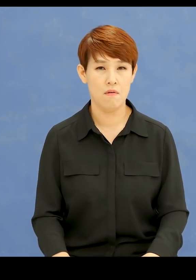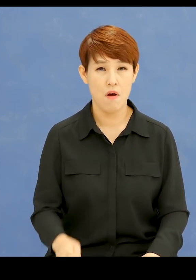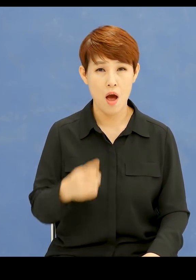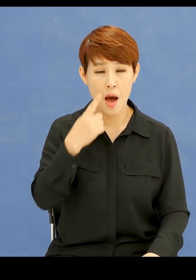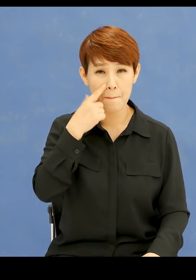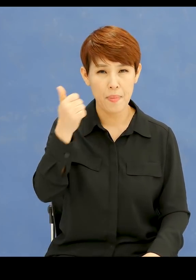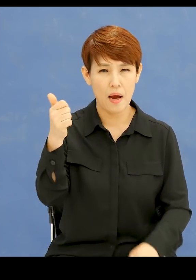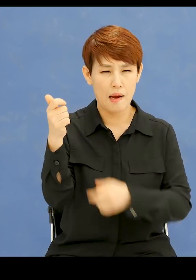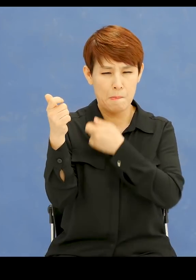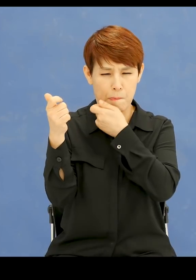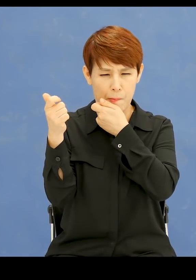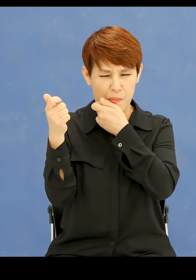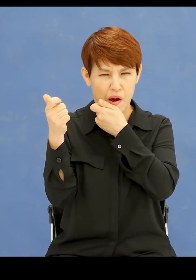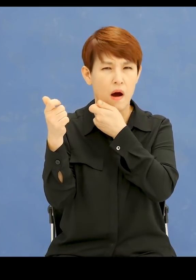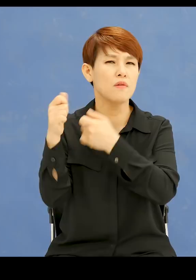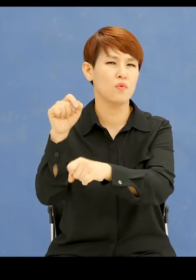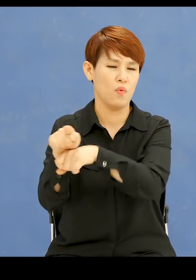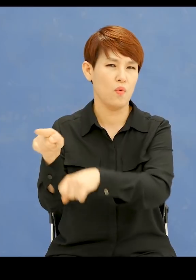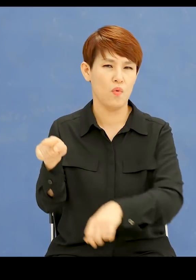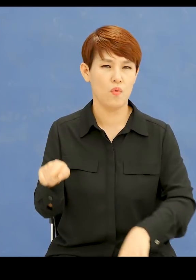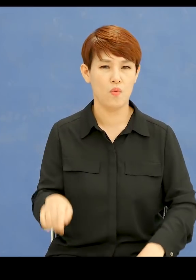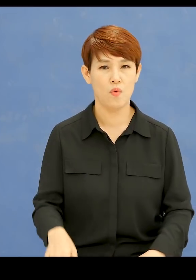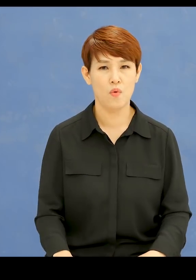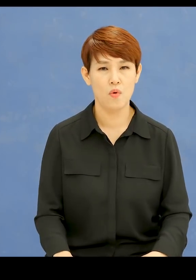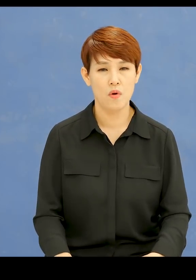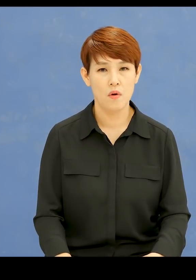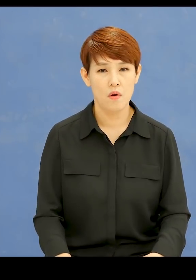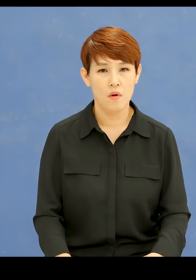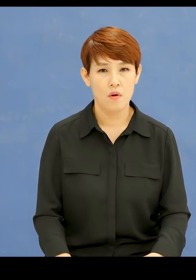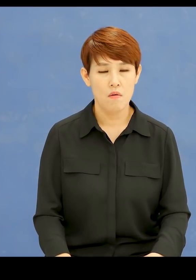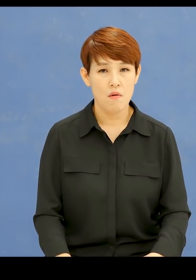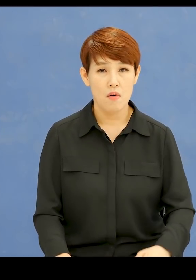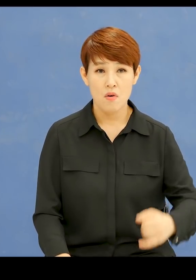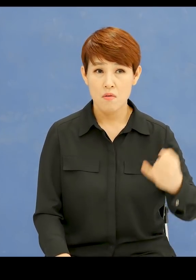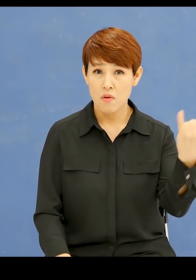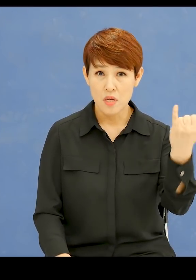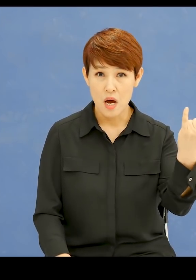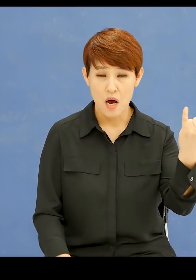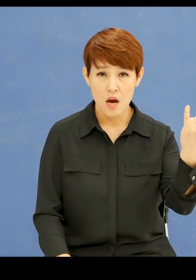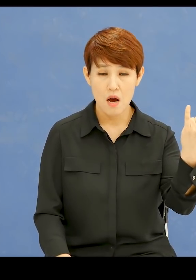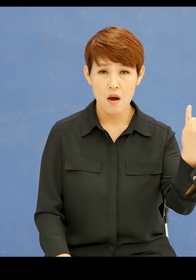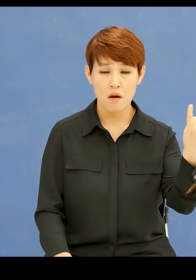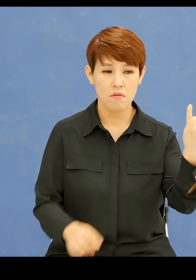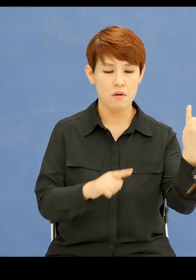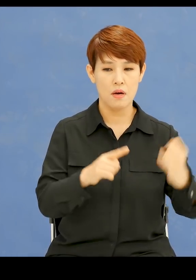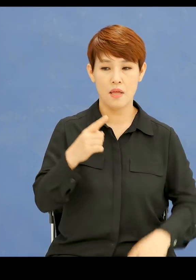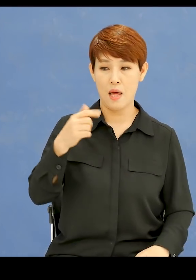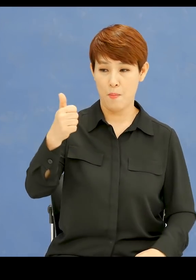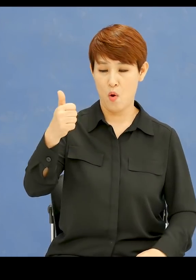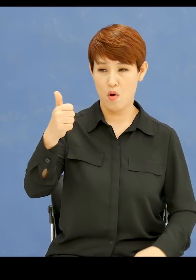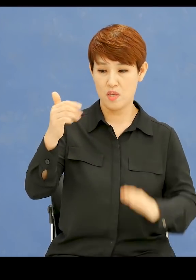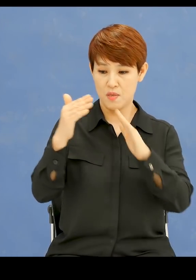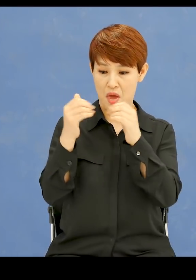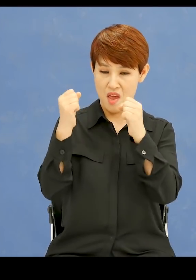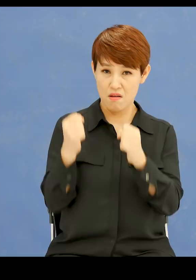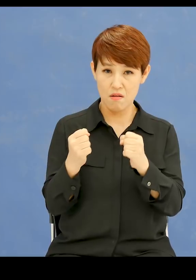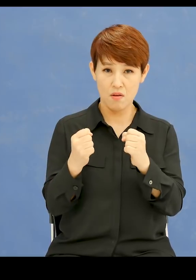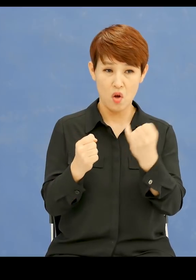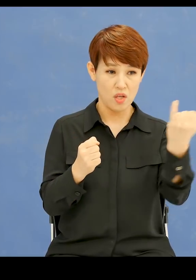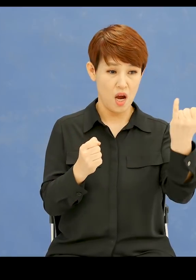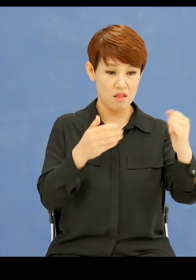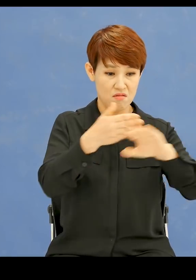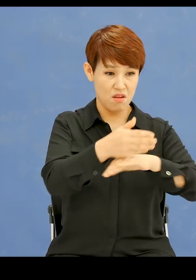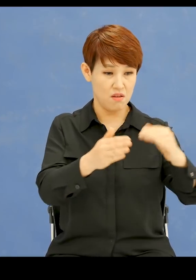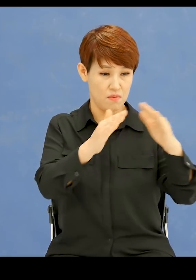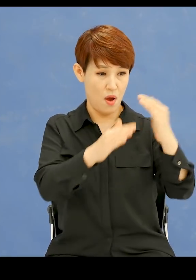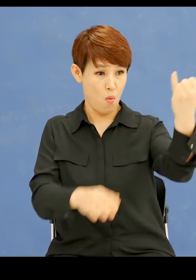가부장적인 그 문화였잖아요. 그리고 또 사실은 뭐 여성이 또 남편이 집에 들어와 있는데 늦게 들어오는